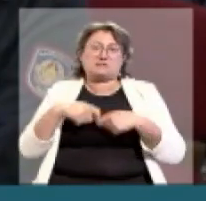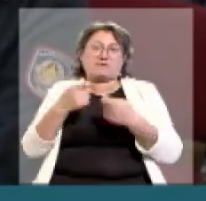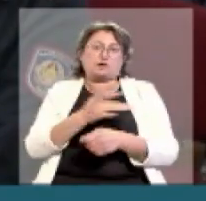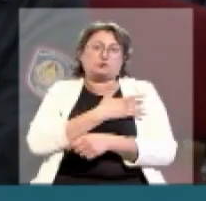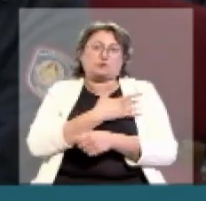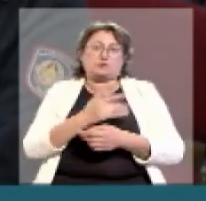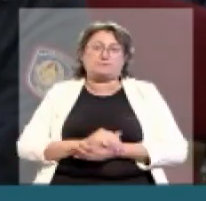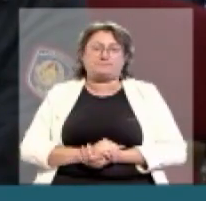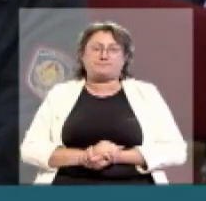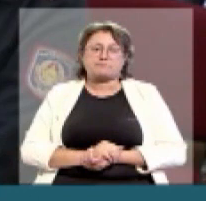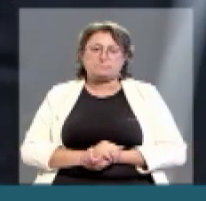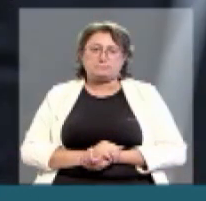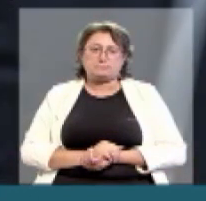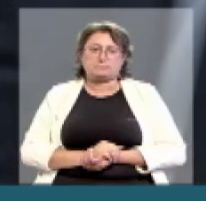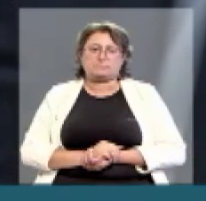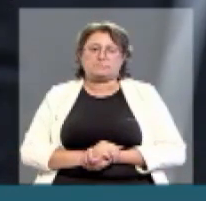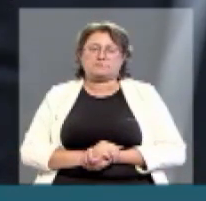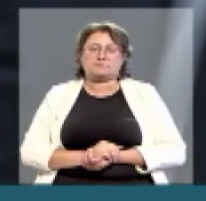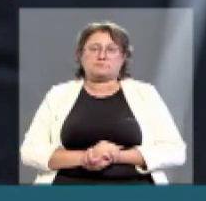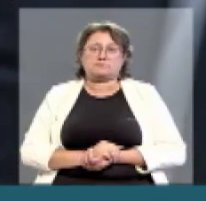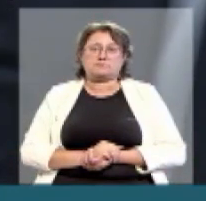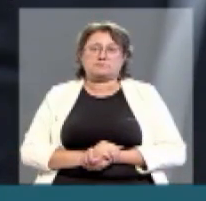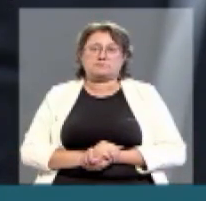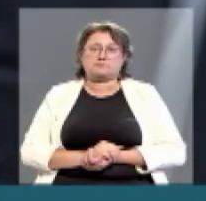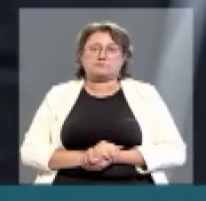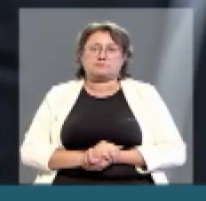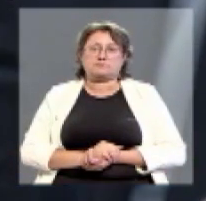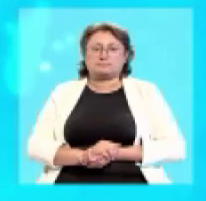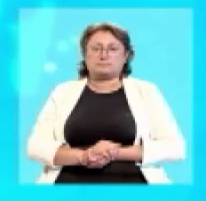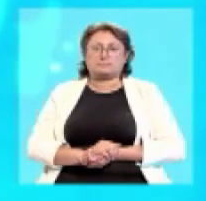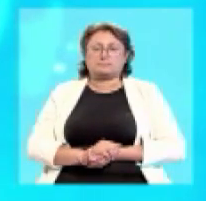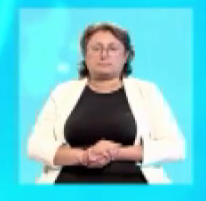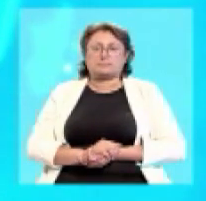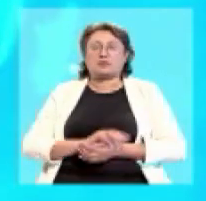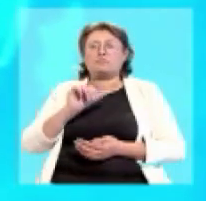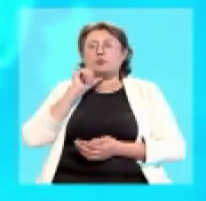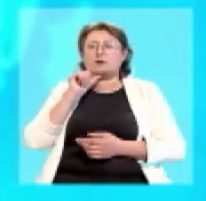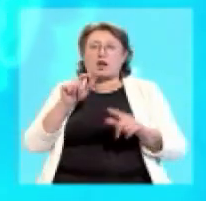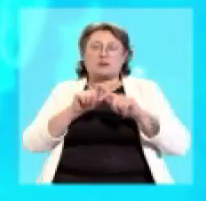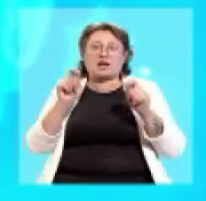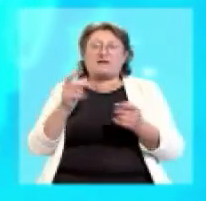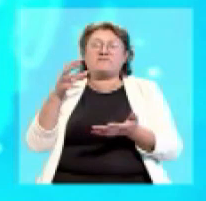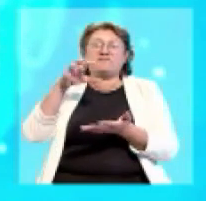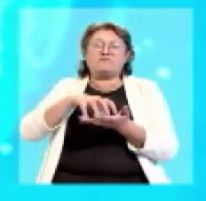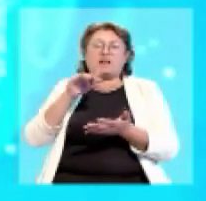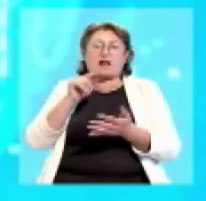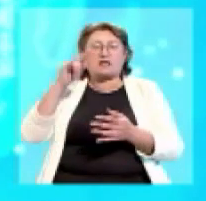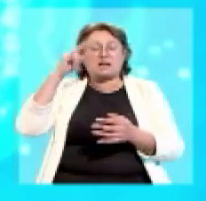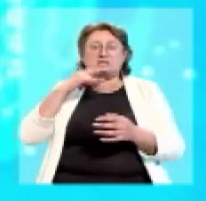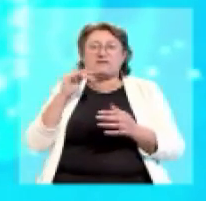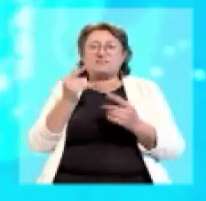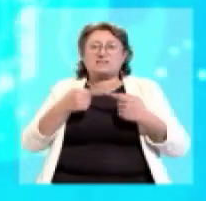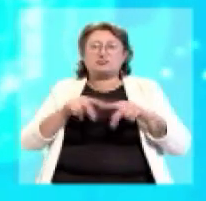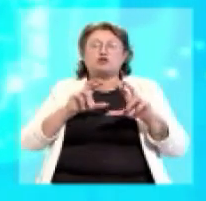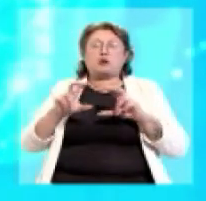предоставленных услуг. Айдана Папанина, Алексей Руденко, телеканал Костанай. Кустанае открыли филиал Казахстанской